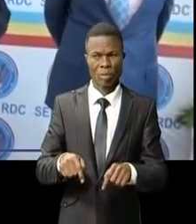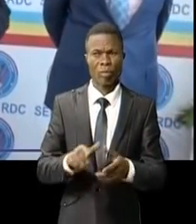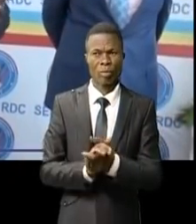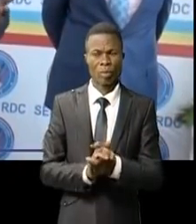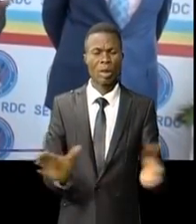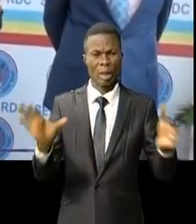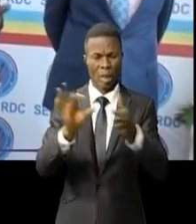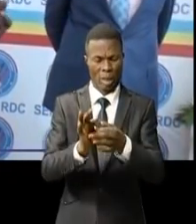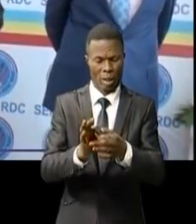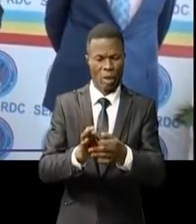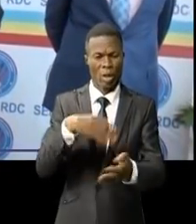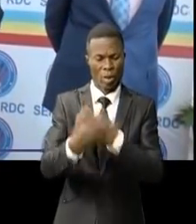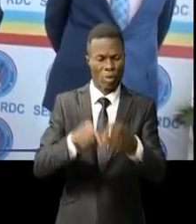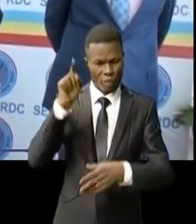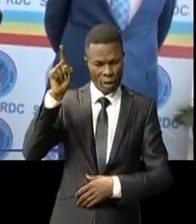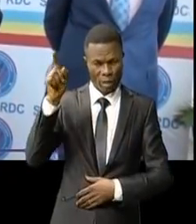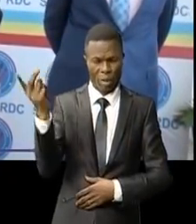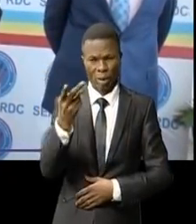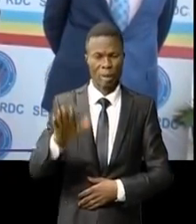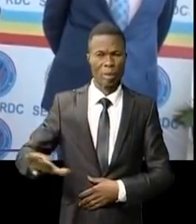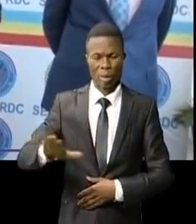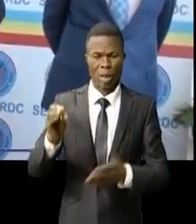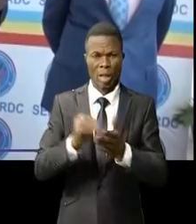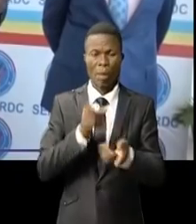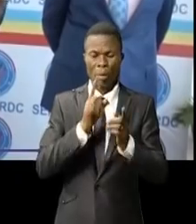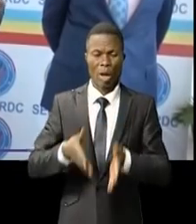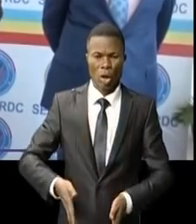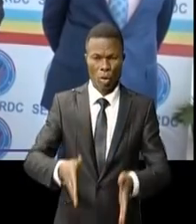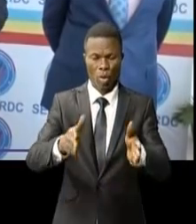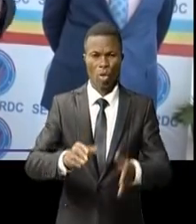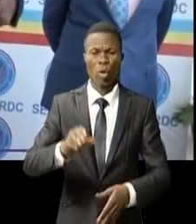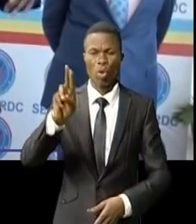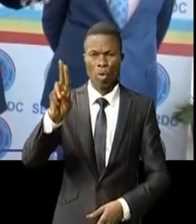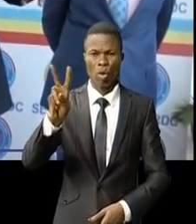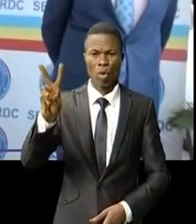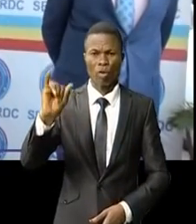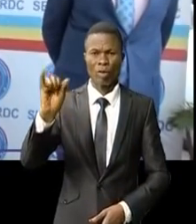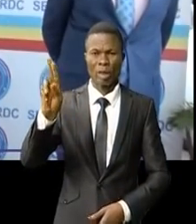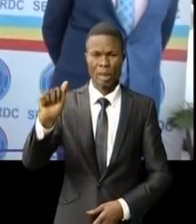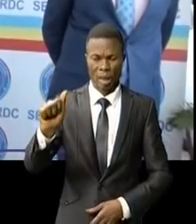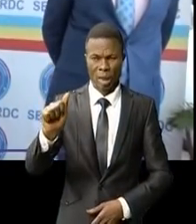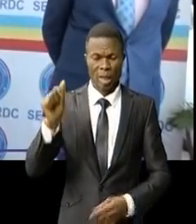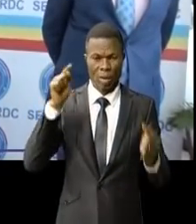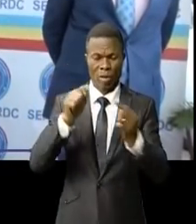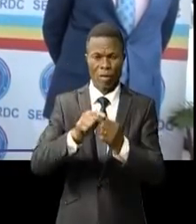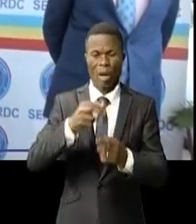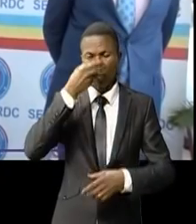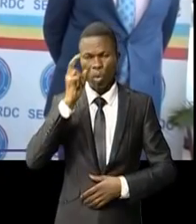ce qui est en train de se faire. Nous avons aussi parlé de la route d'Uvira, donc qui va de Uvira vers